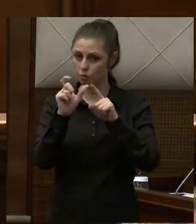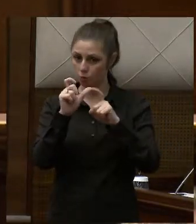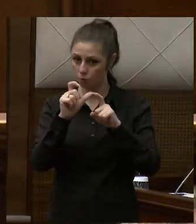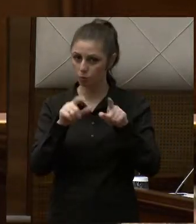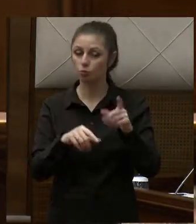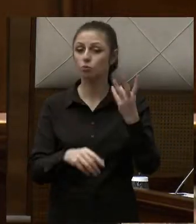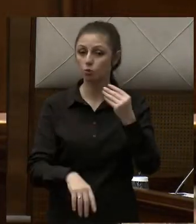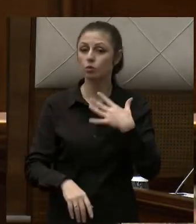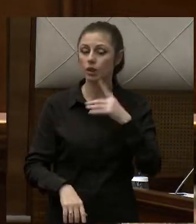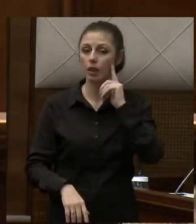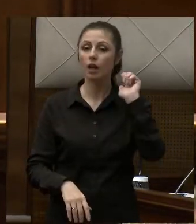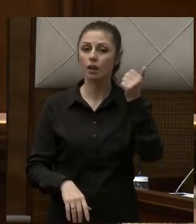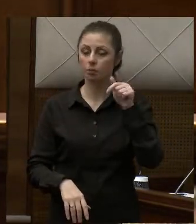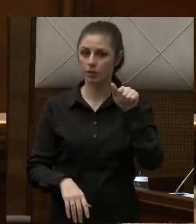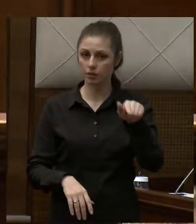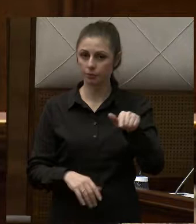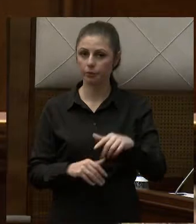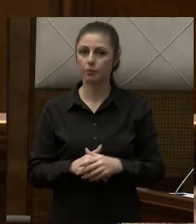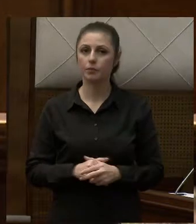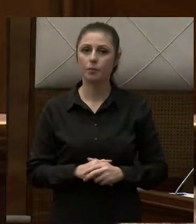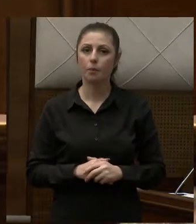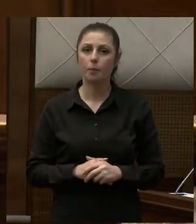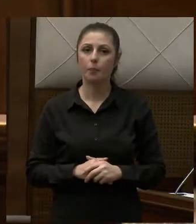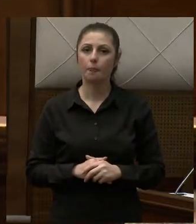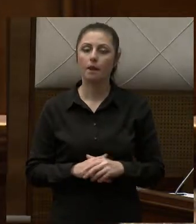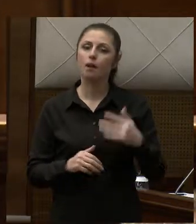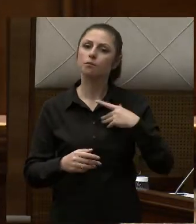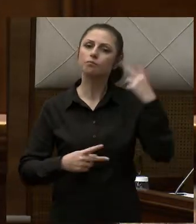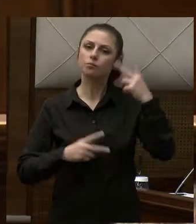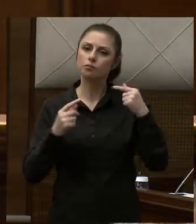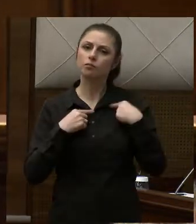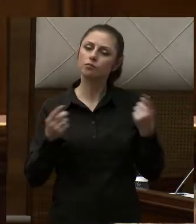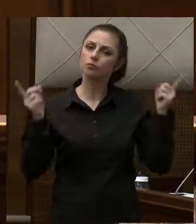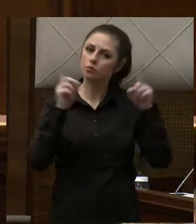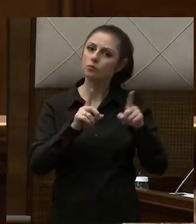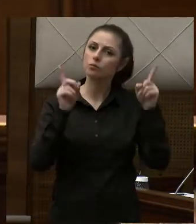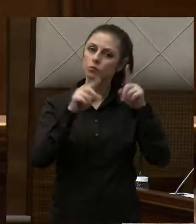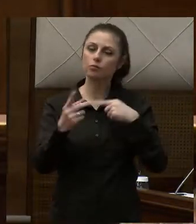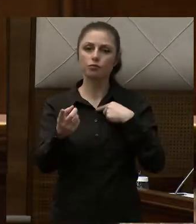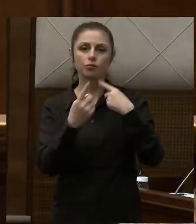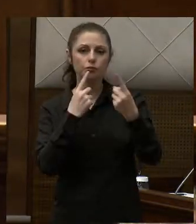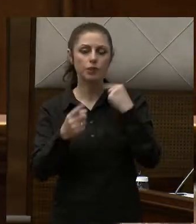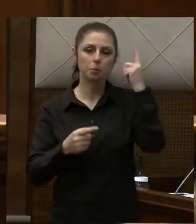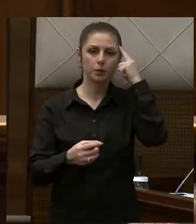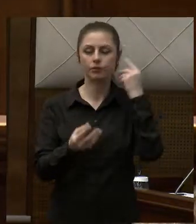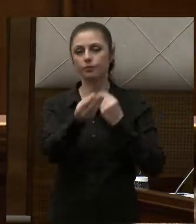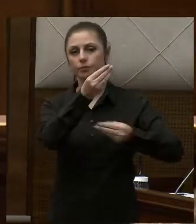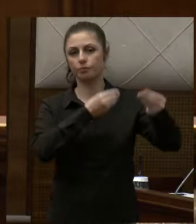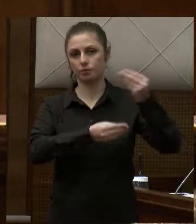değerli bir hocadır. Zaman zaman bunlarla bir araya geliyoruz ve seyri hakkında bilgi alıyoruz.